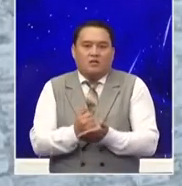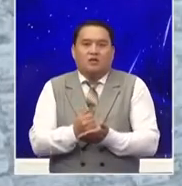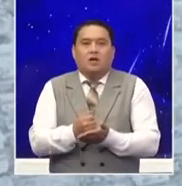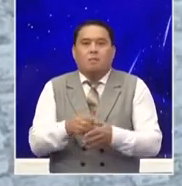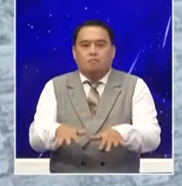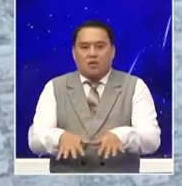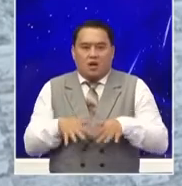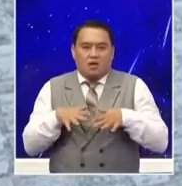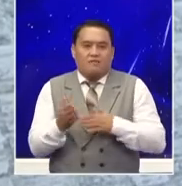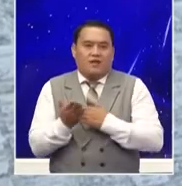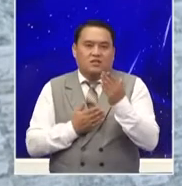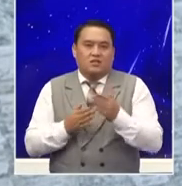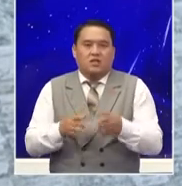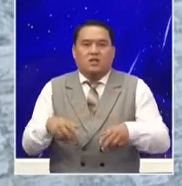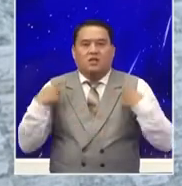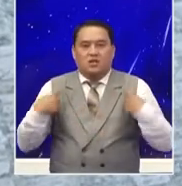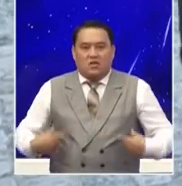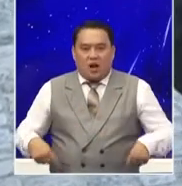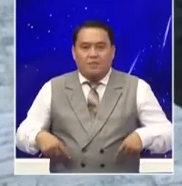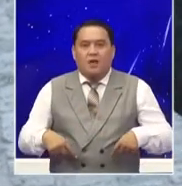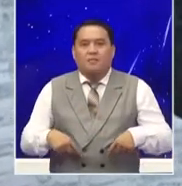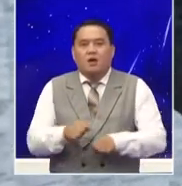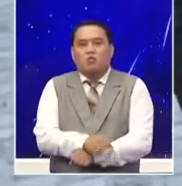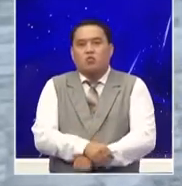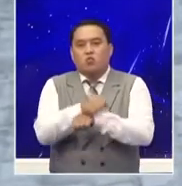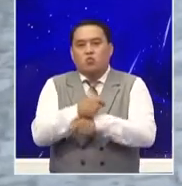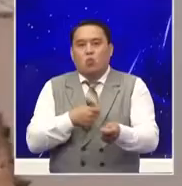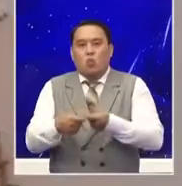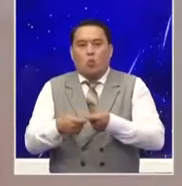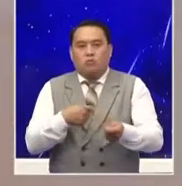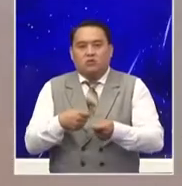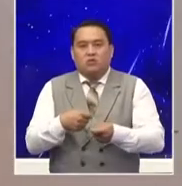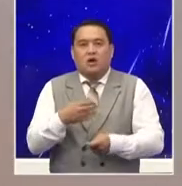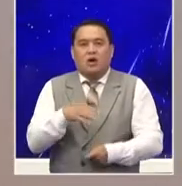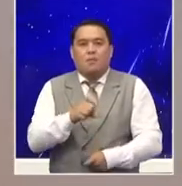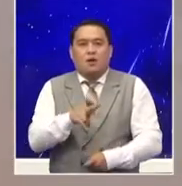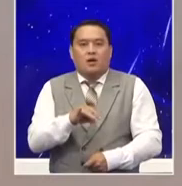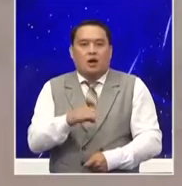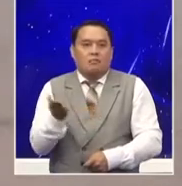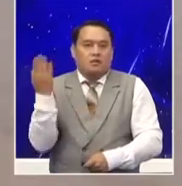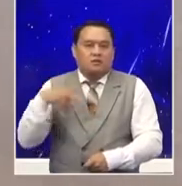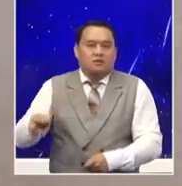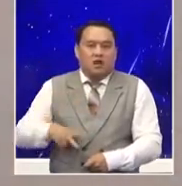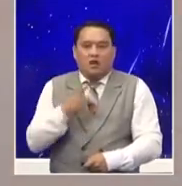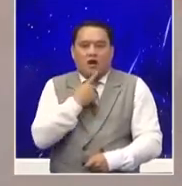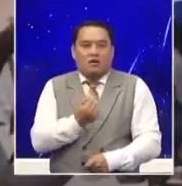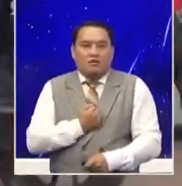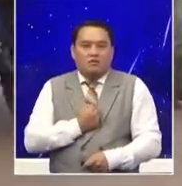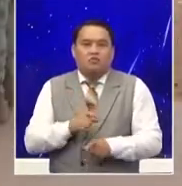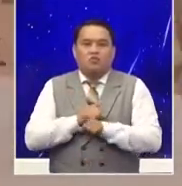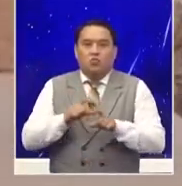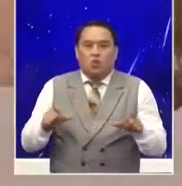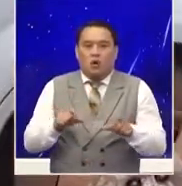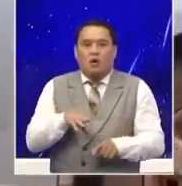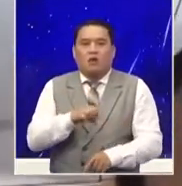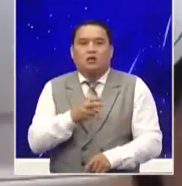спикер парламента и высокопоставленные генералы. Мятежниками руководит полковник Садио Камара, бывший директор военной школы на базе